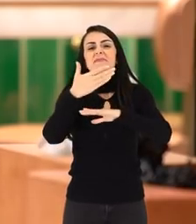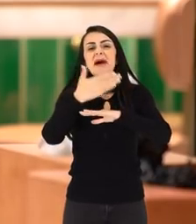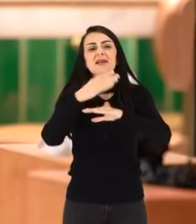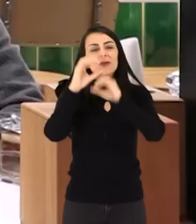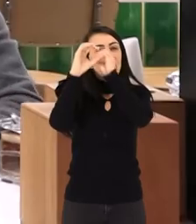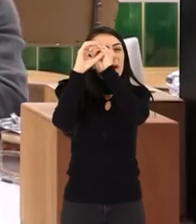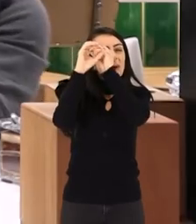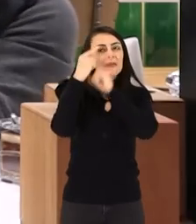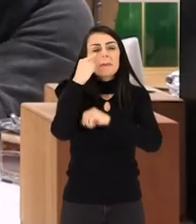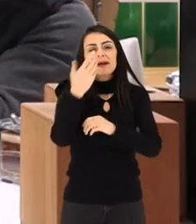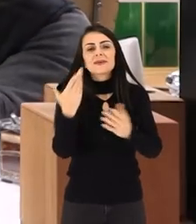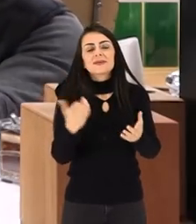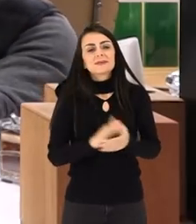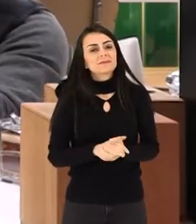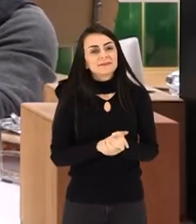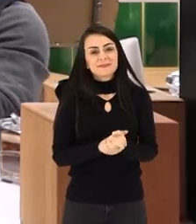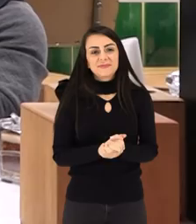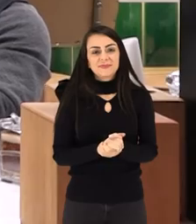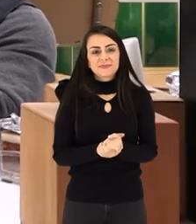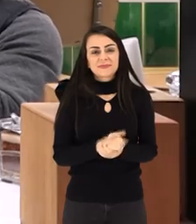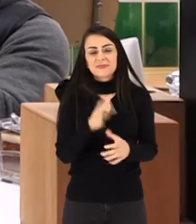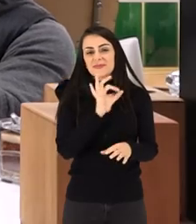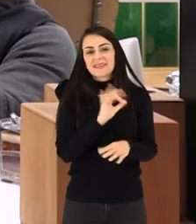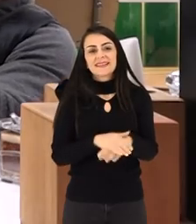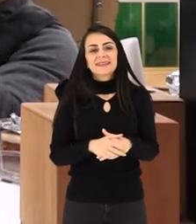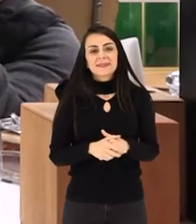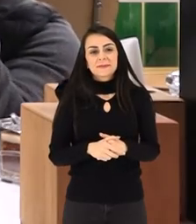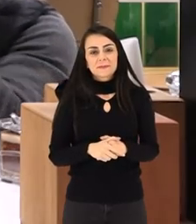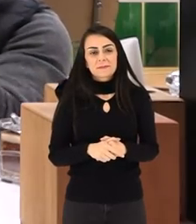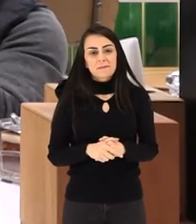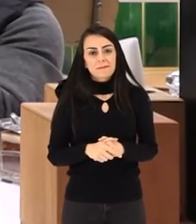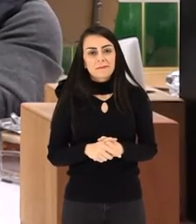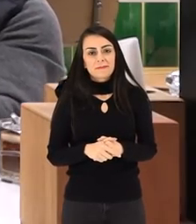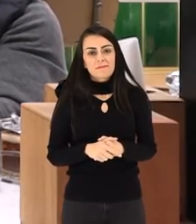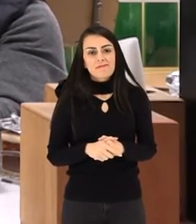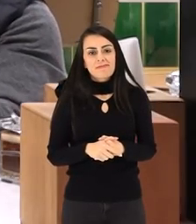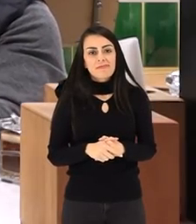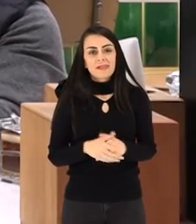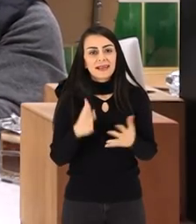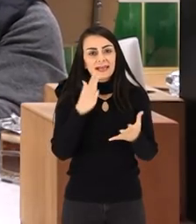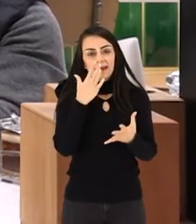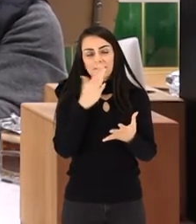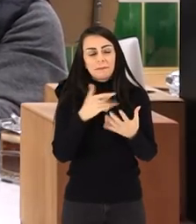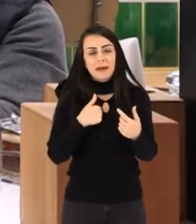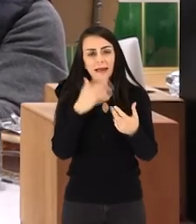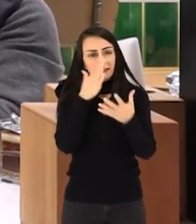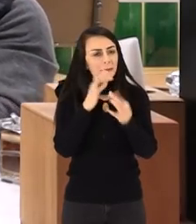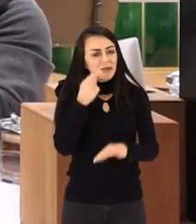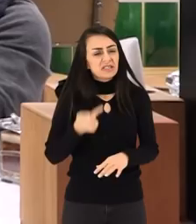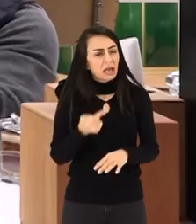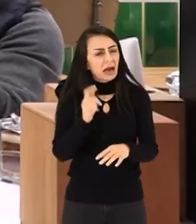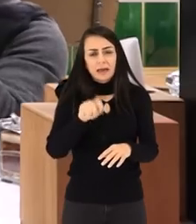bir dakika ama geldi baktılar hiçbir şey olmamış. Ne iki beş hikayet ediyorsam aynı.